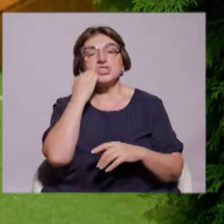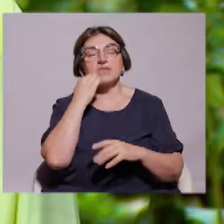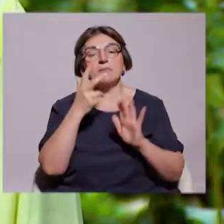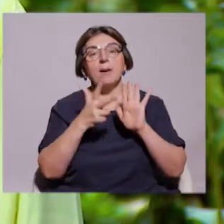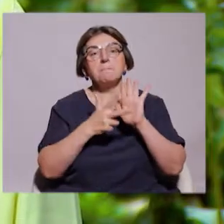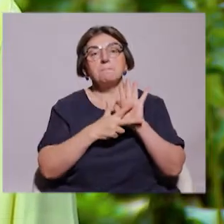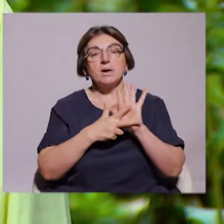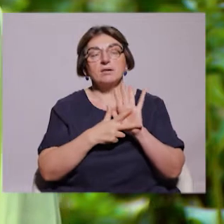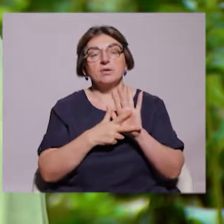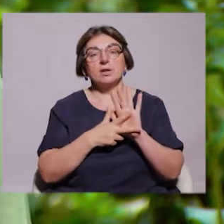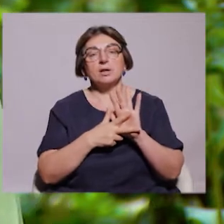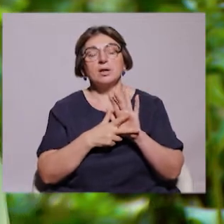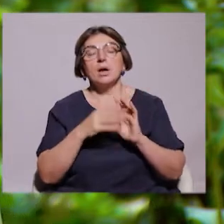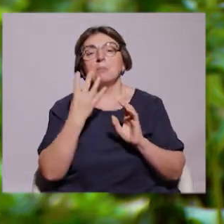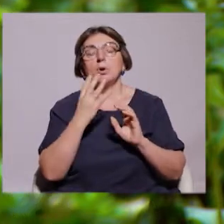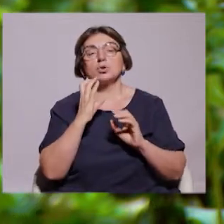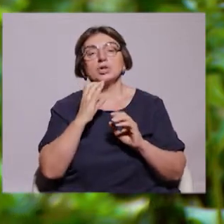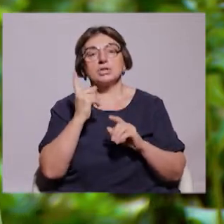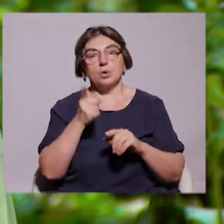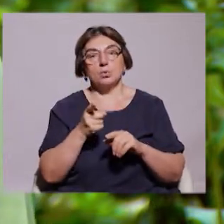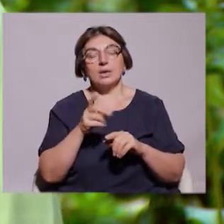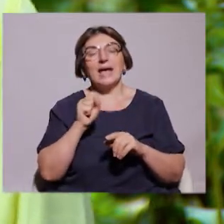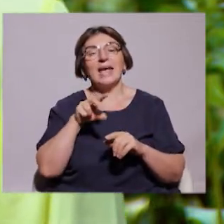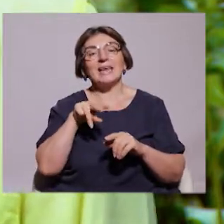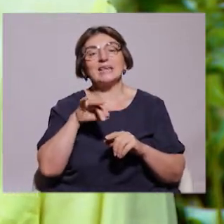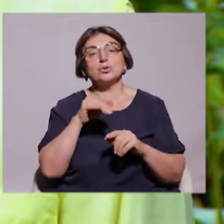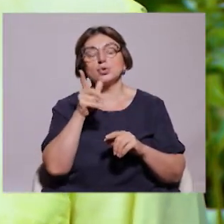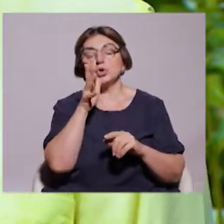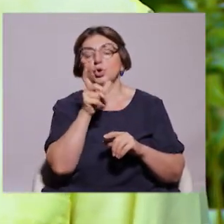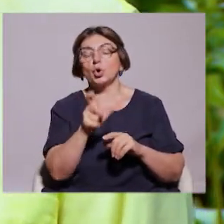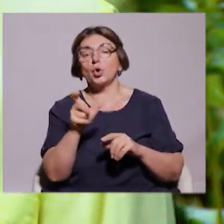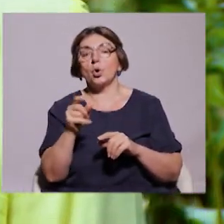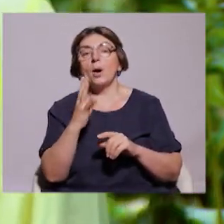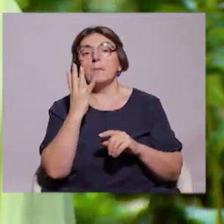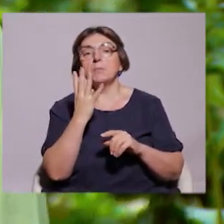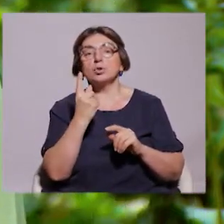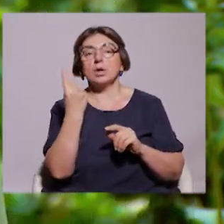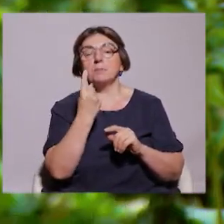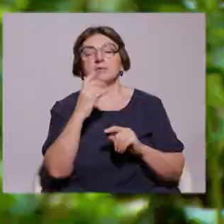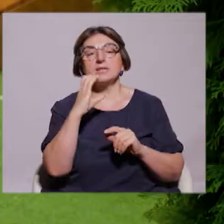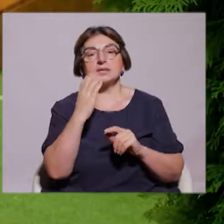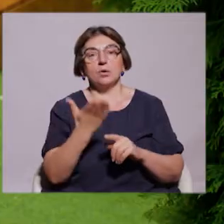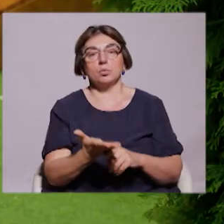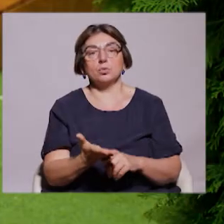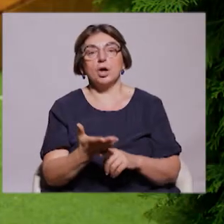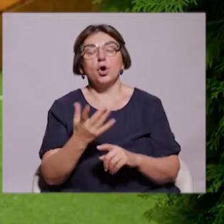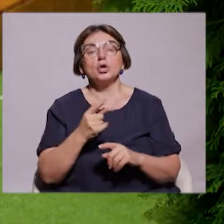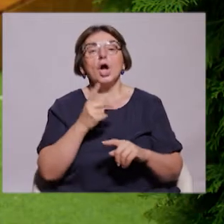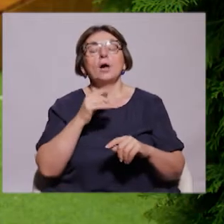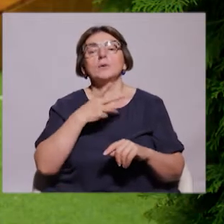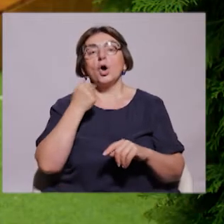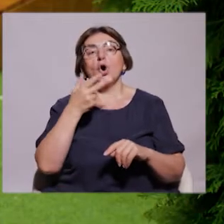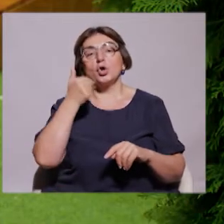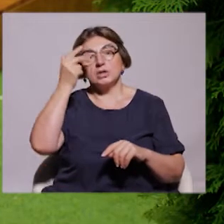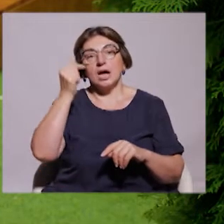merve, meotxe saukuneebi, elinisturi periodi, zveli tseltavrisit meotxe da pirveli saukune, da romauli periodi,